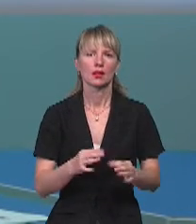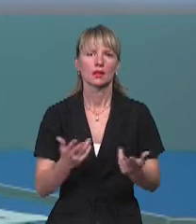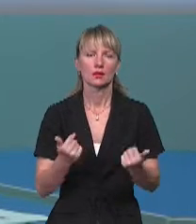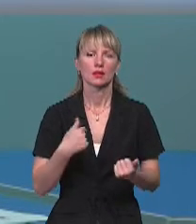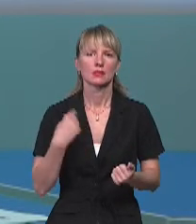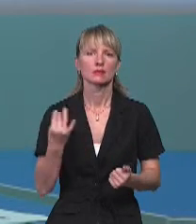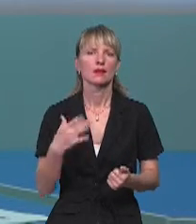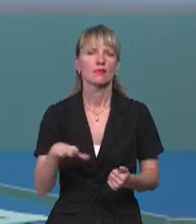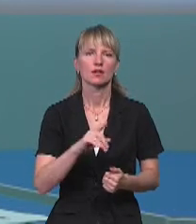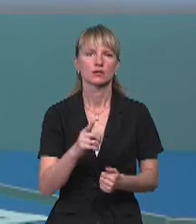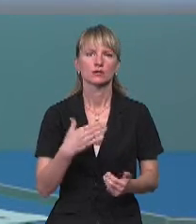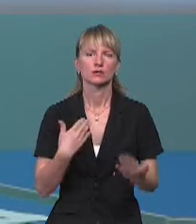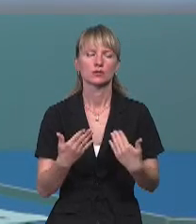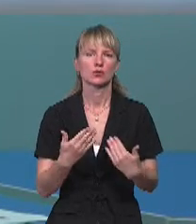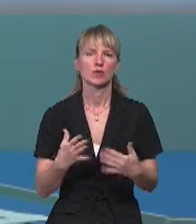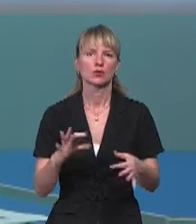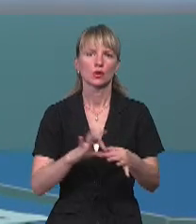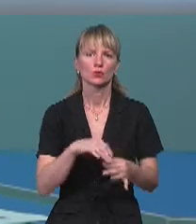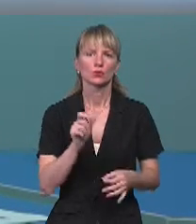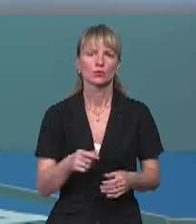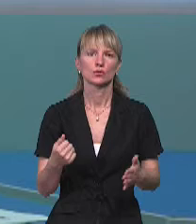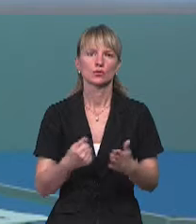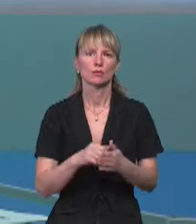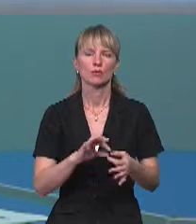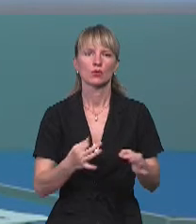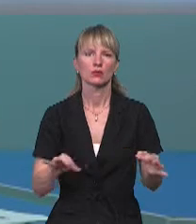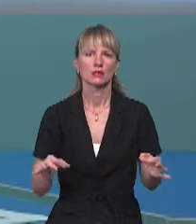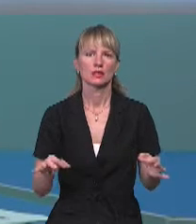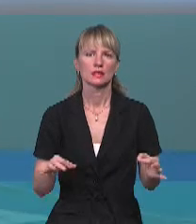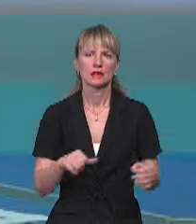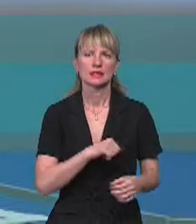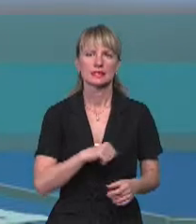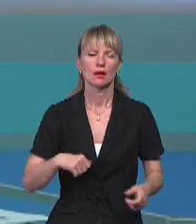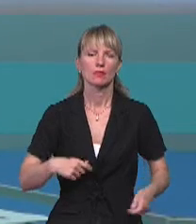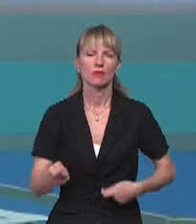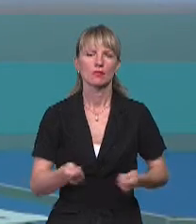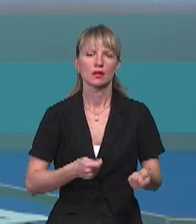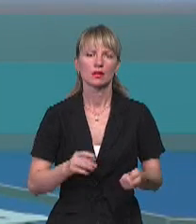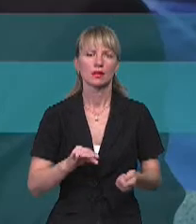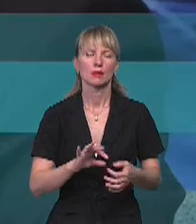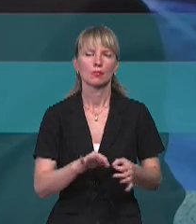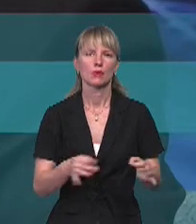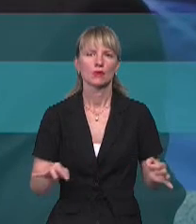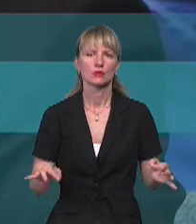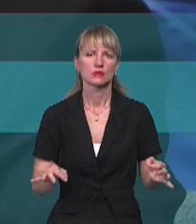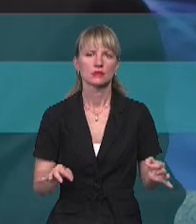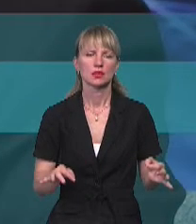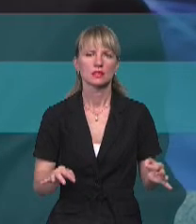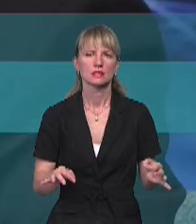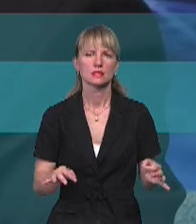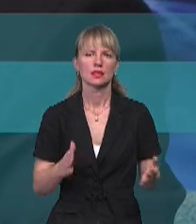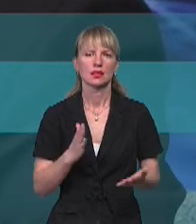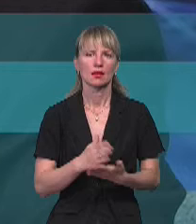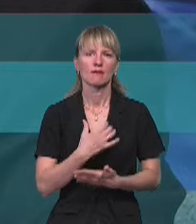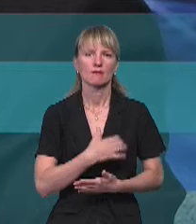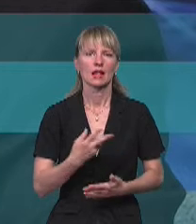що стосується долучення людей до процесів самоврядування, і процеси топоніміки, вони також є важливими